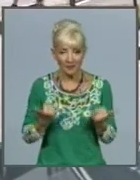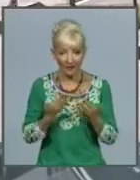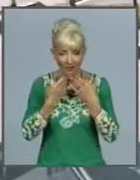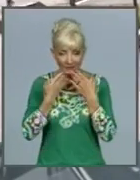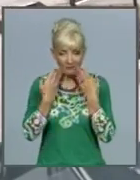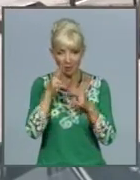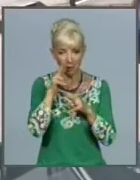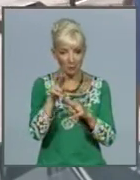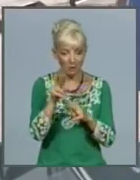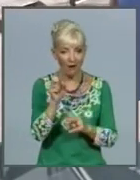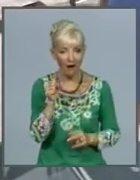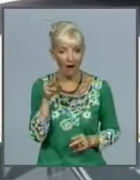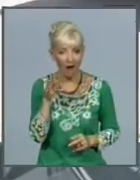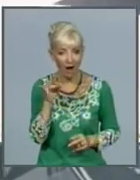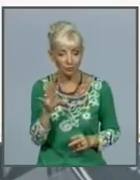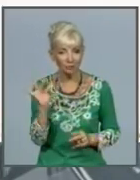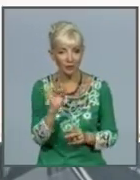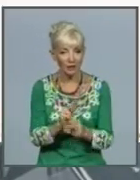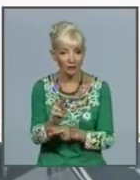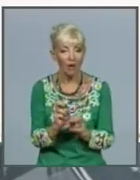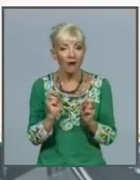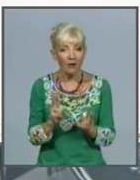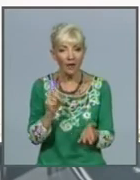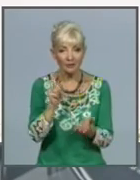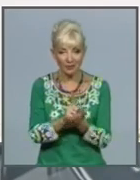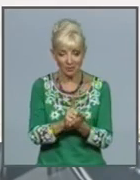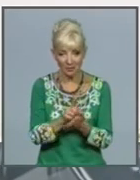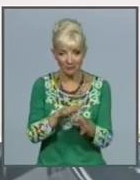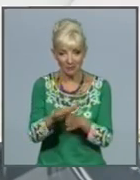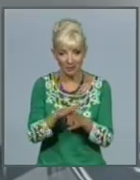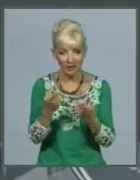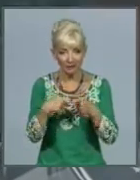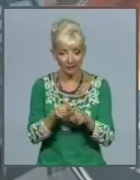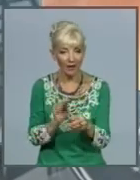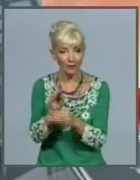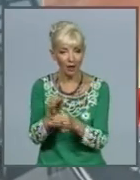та інструкцій, як саме повинні відбуватись такі накопичення.